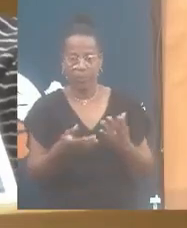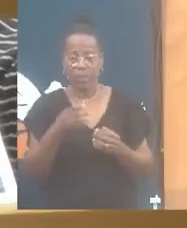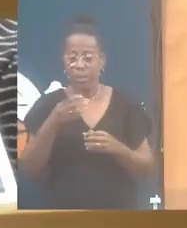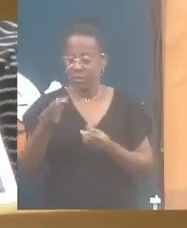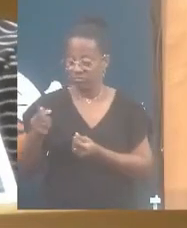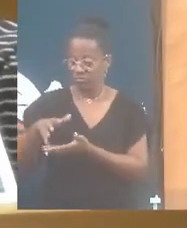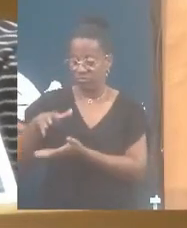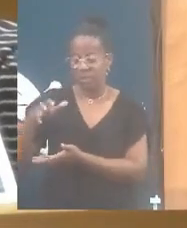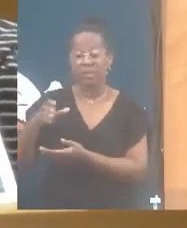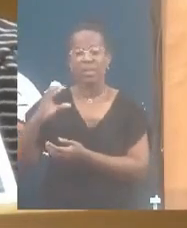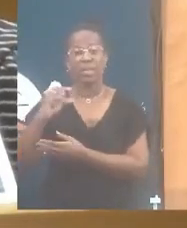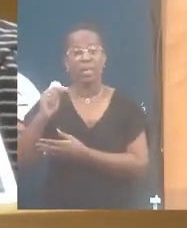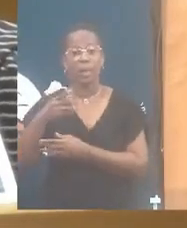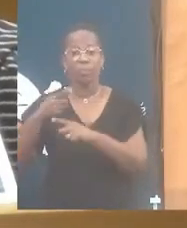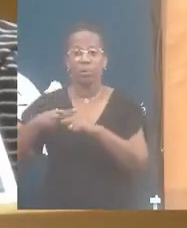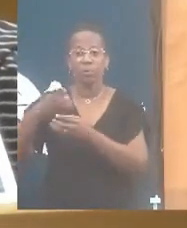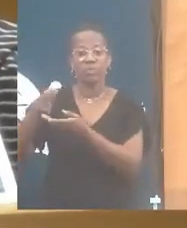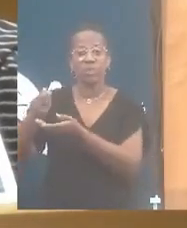CTM et des fonds européens.